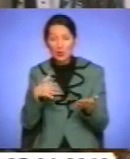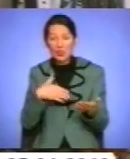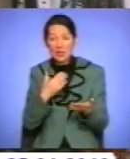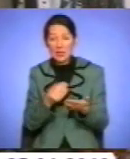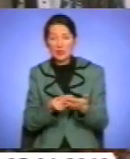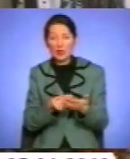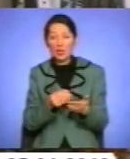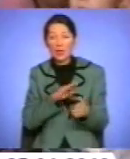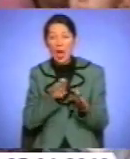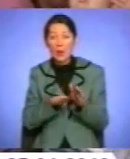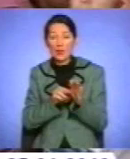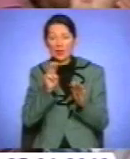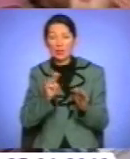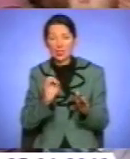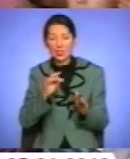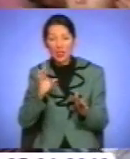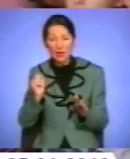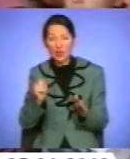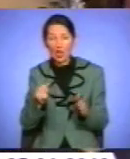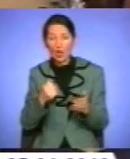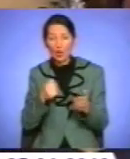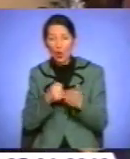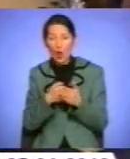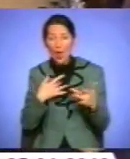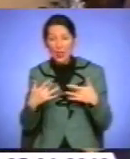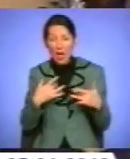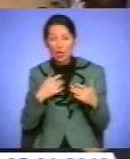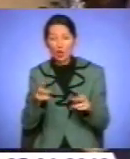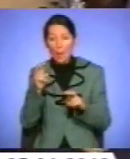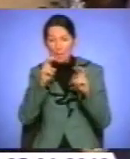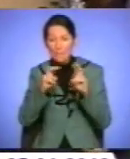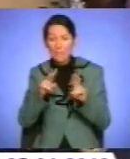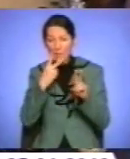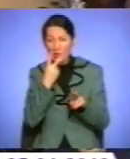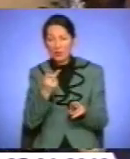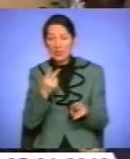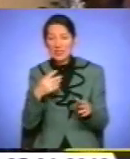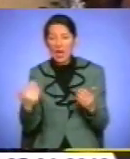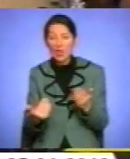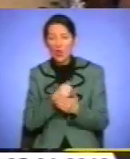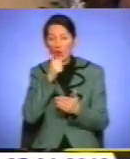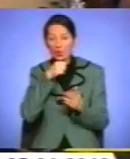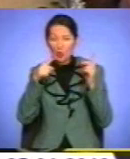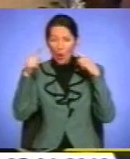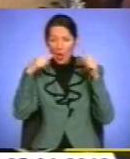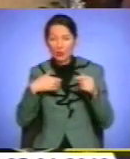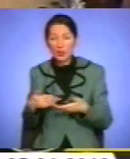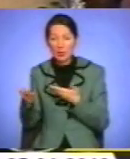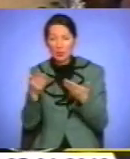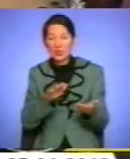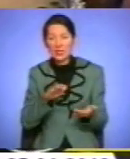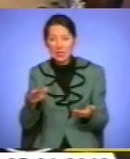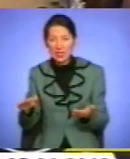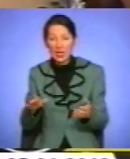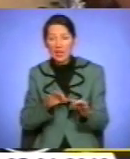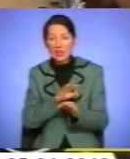драмтеатру переглянути новорічну казку. Ми вирішили подарувати нашим підшефним, яких нас в навчальних закладах області дуже багато,